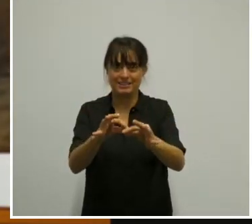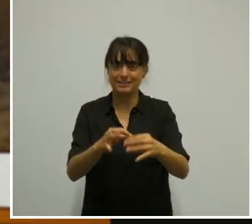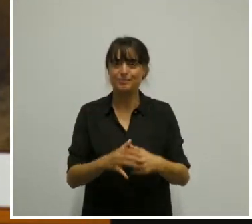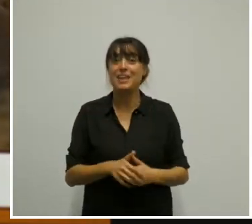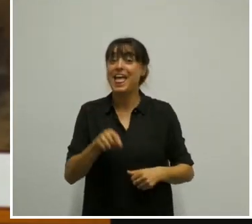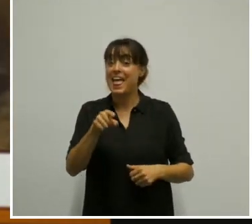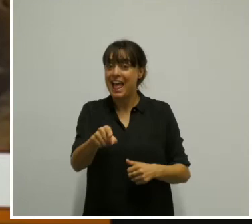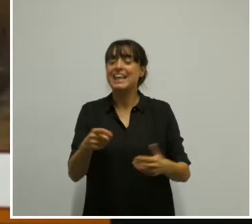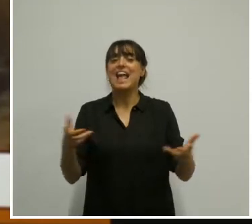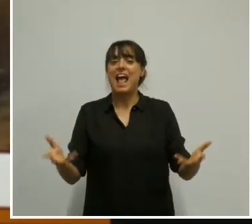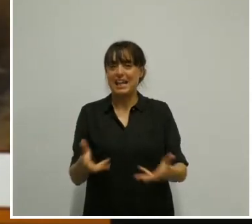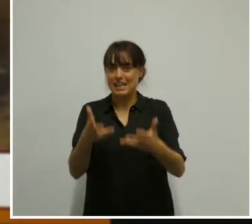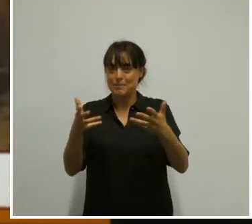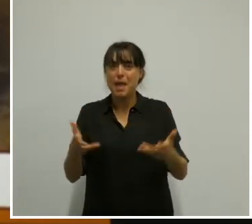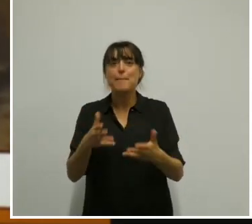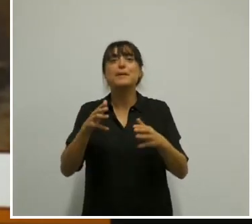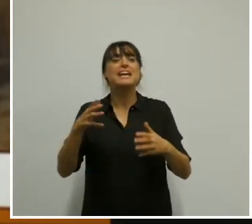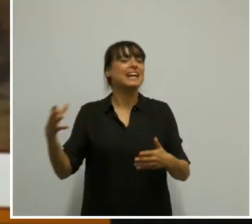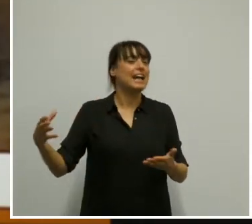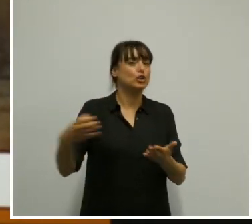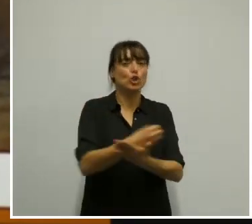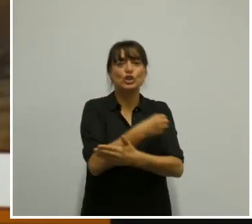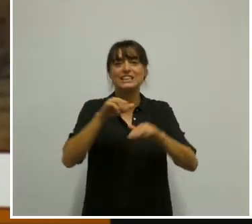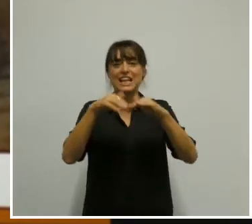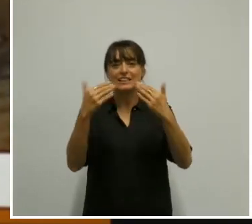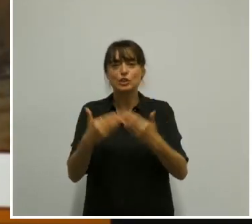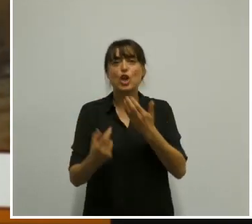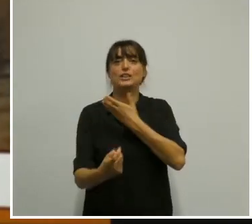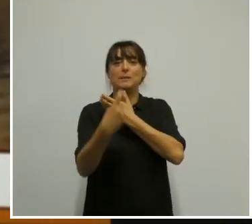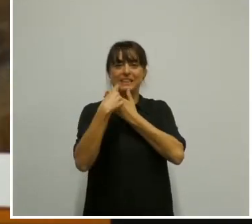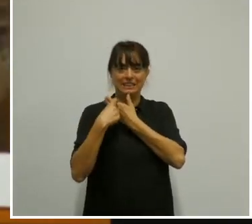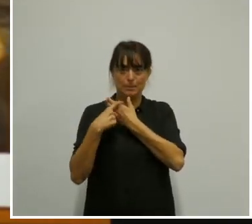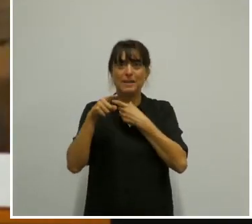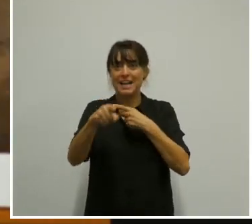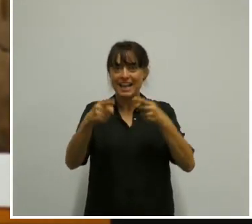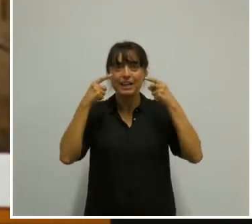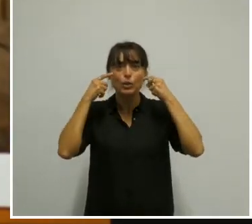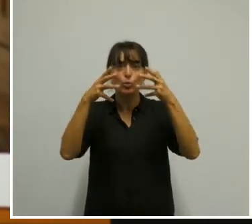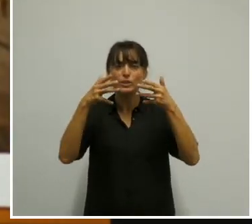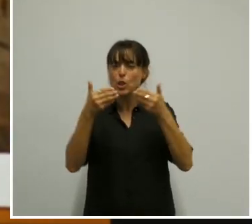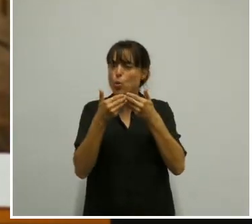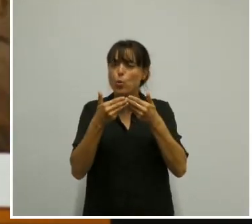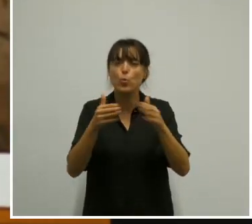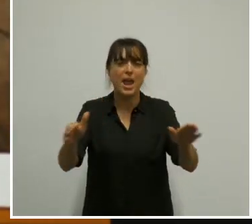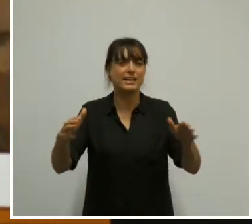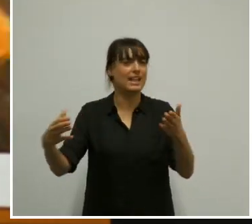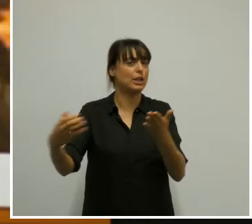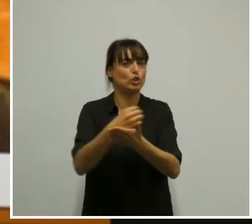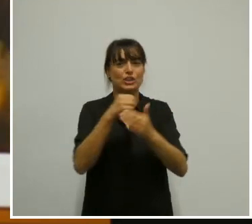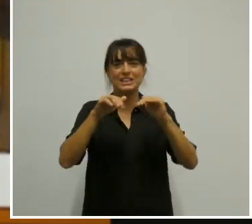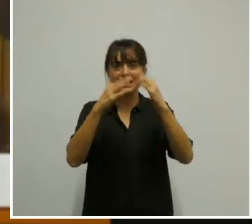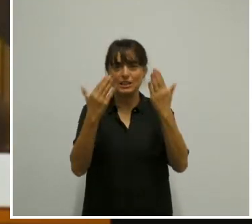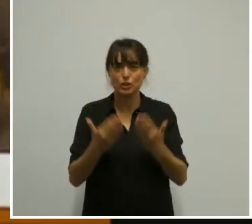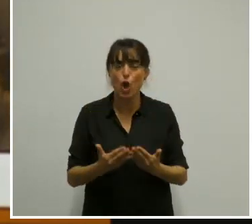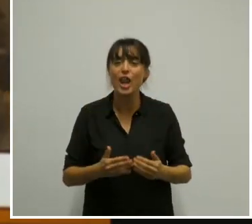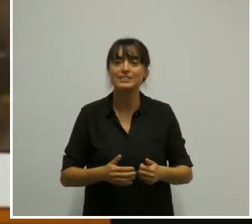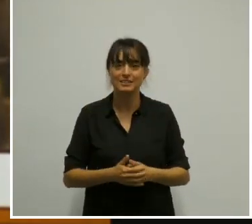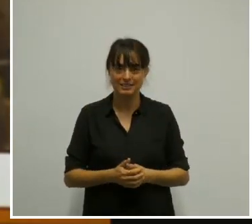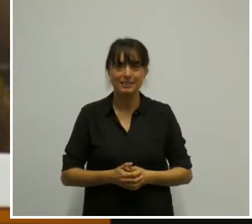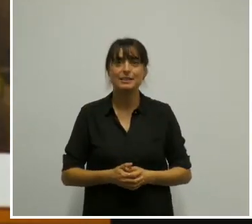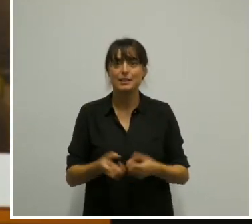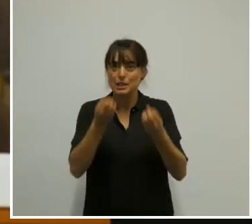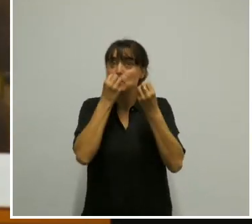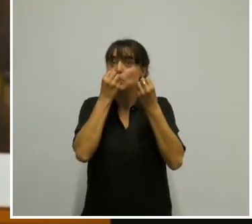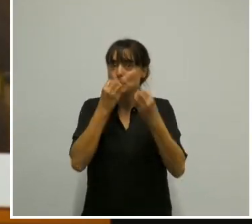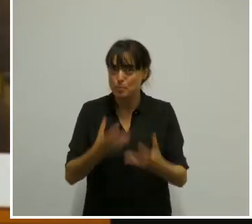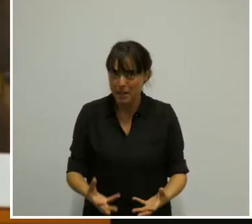animar a totes les escoles a participar d'aquest Consell, està obert a totes les escoles i bueno, posarem